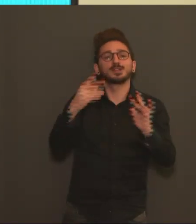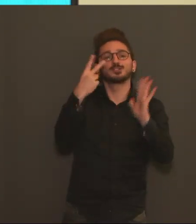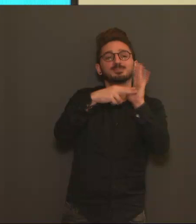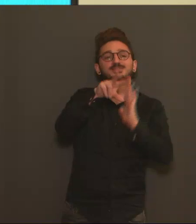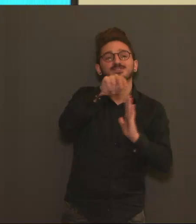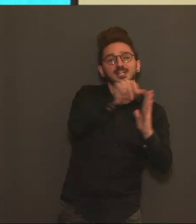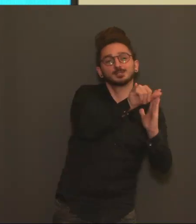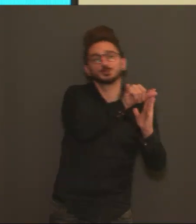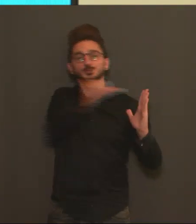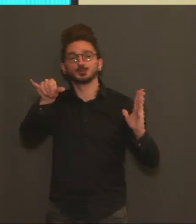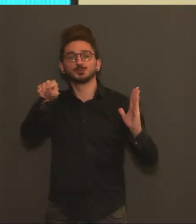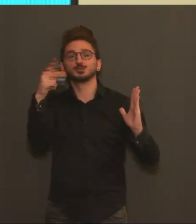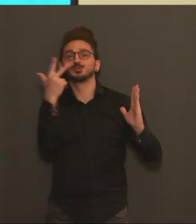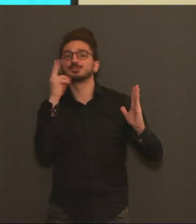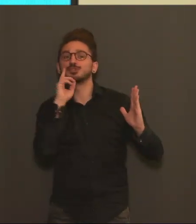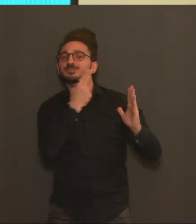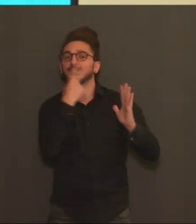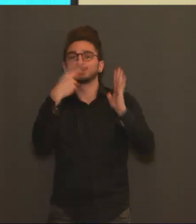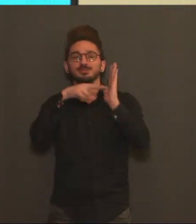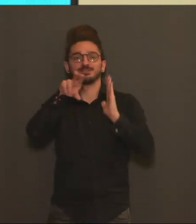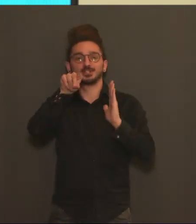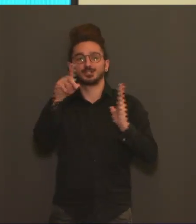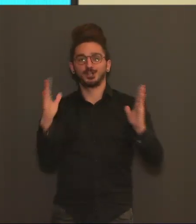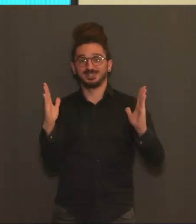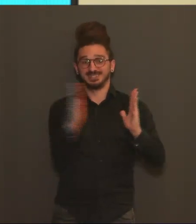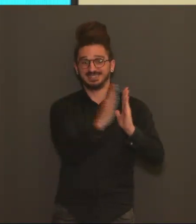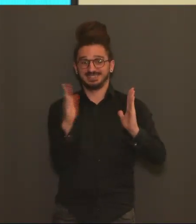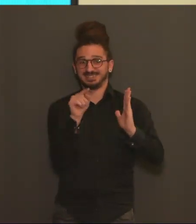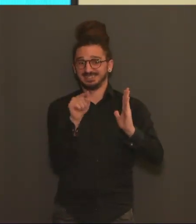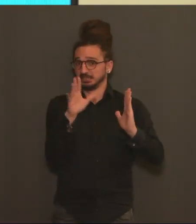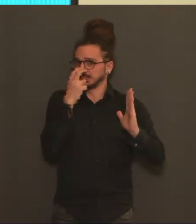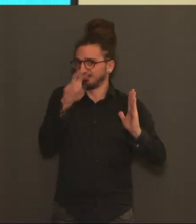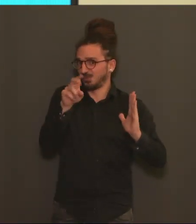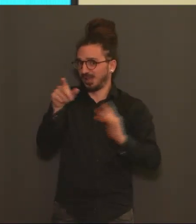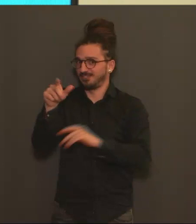de vaccination. Ils sont le reflet d'une protection naturelle.